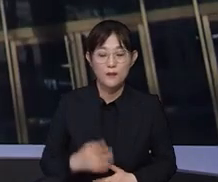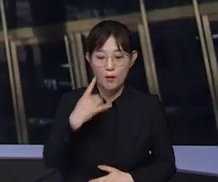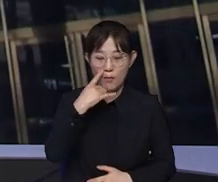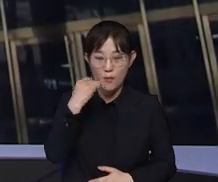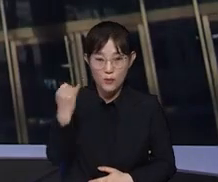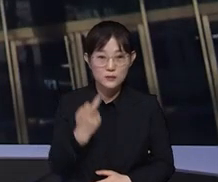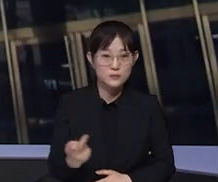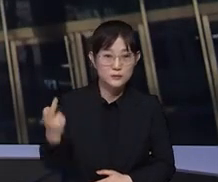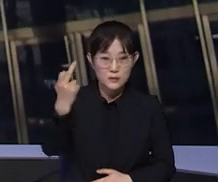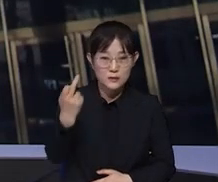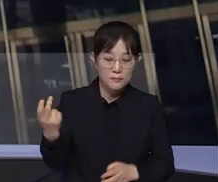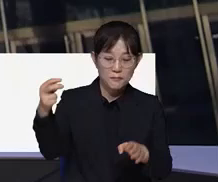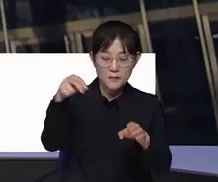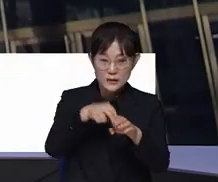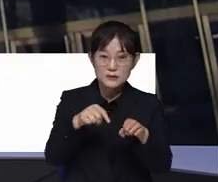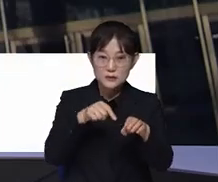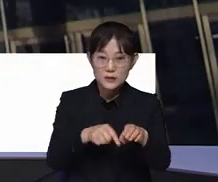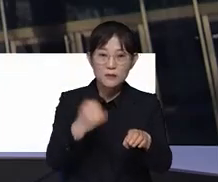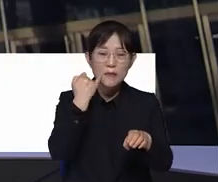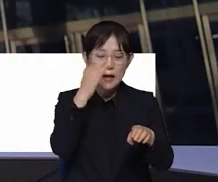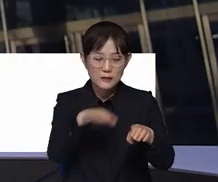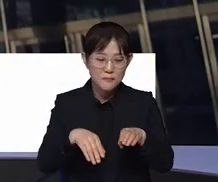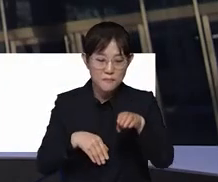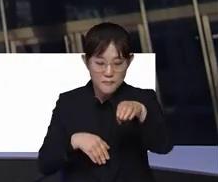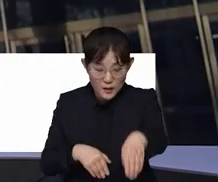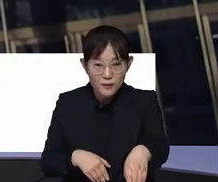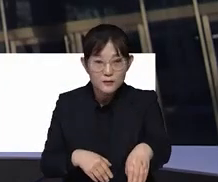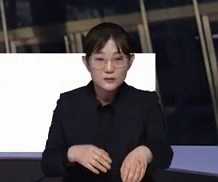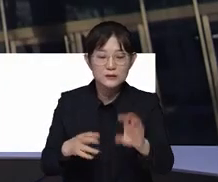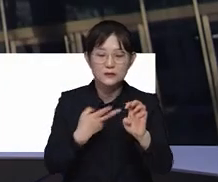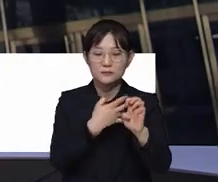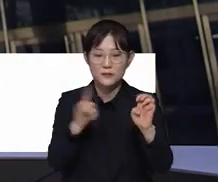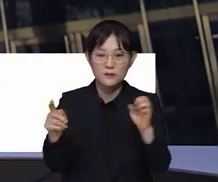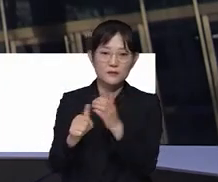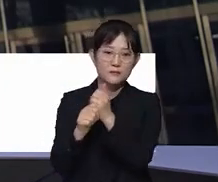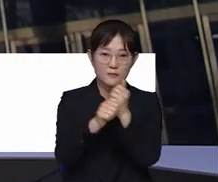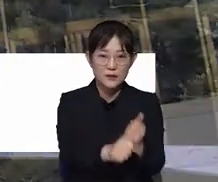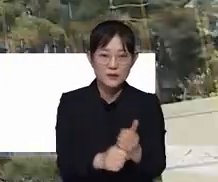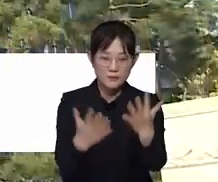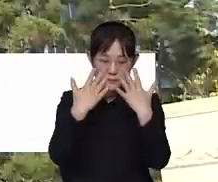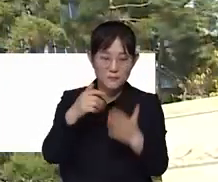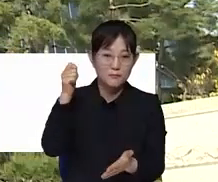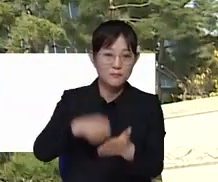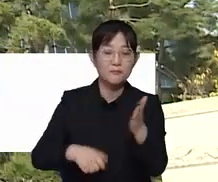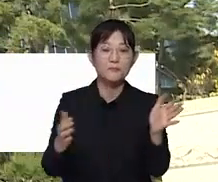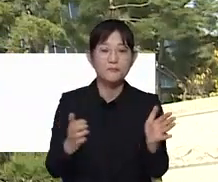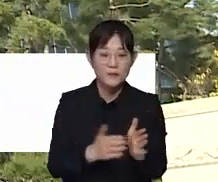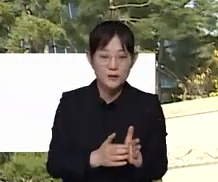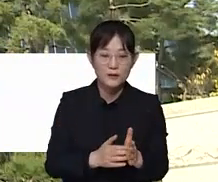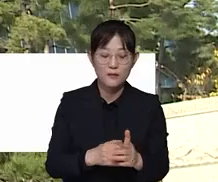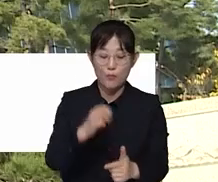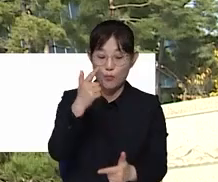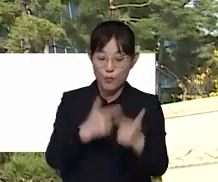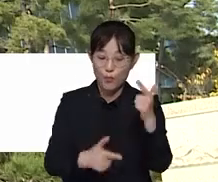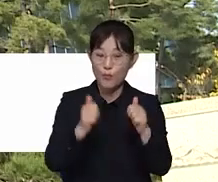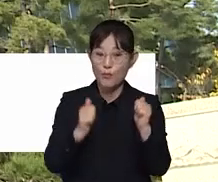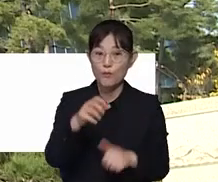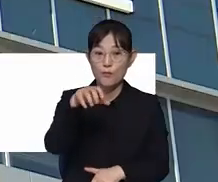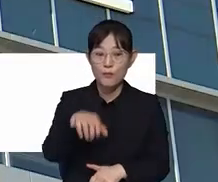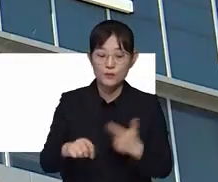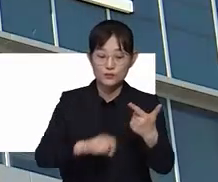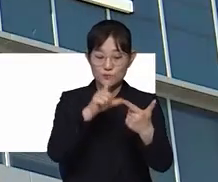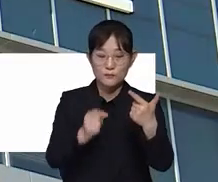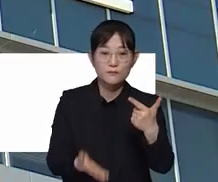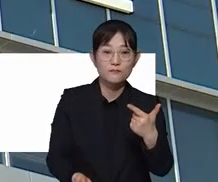어머니와 친형을 태운 차를 바다에 빠뜨려 살해한 40대가 중형을 선고받았습니다. 광주지법 모포지원은 지난 6월